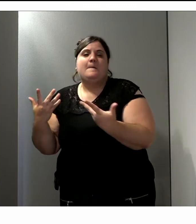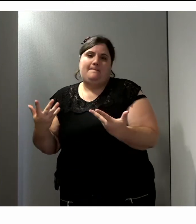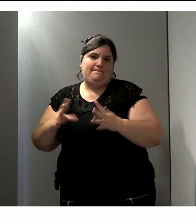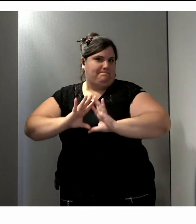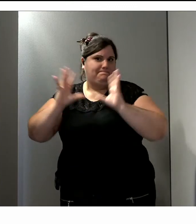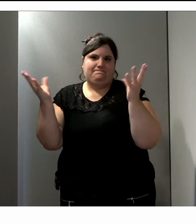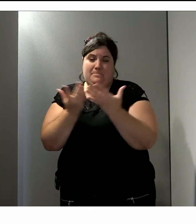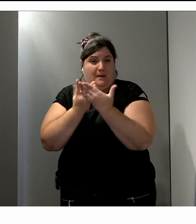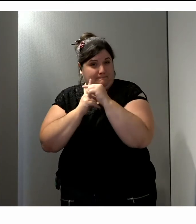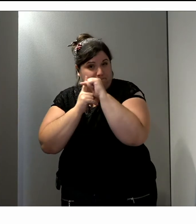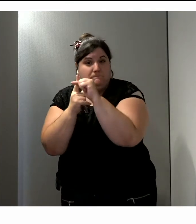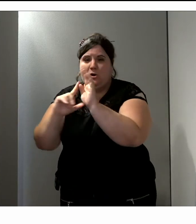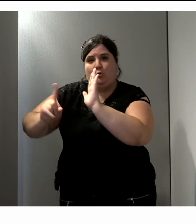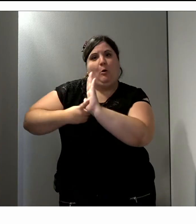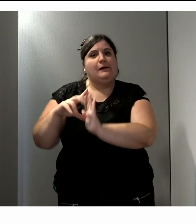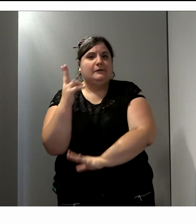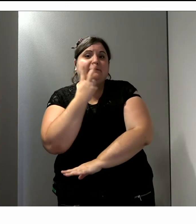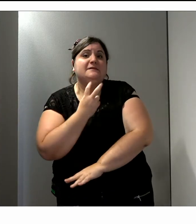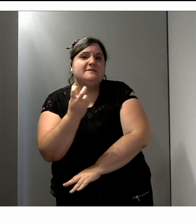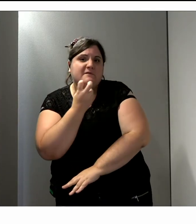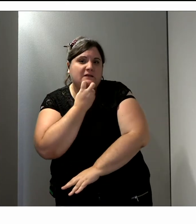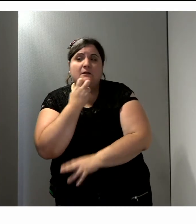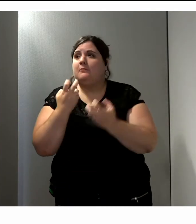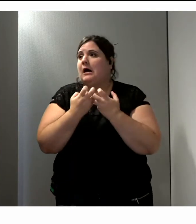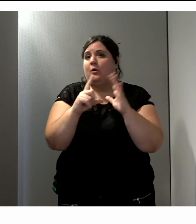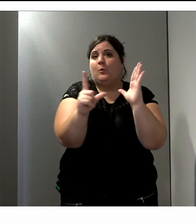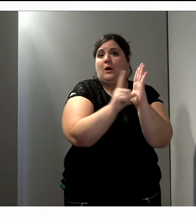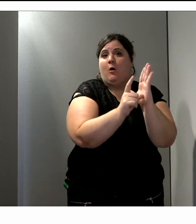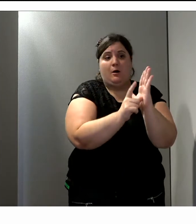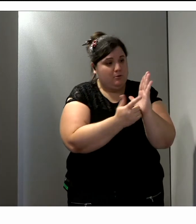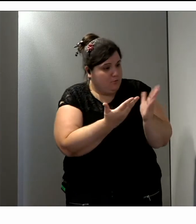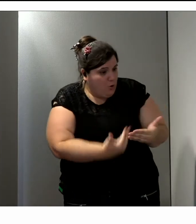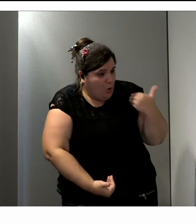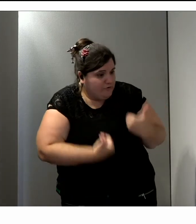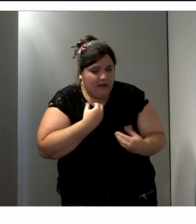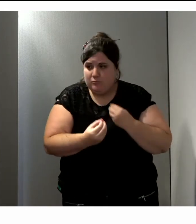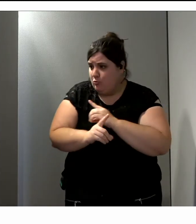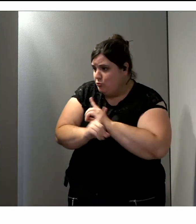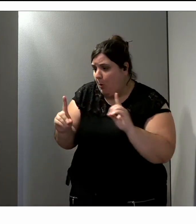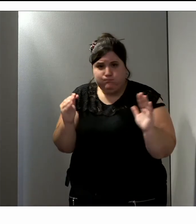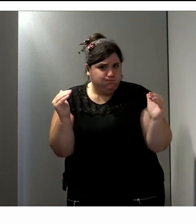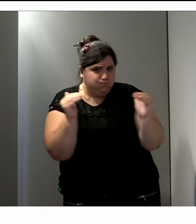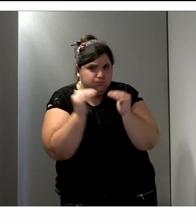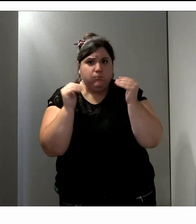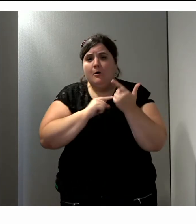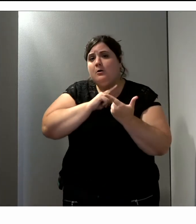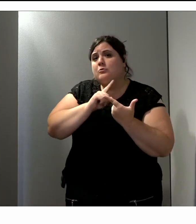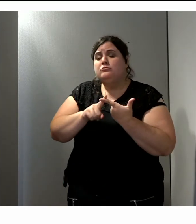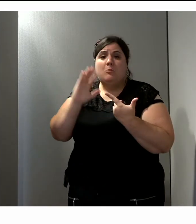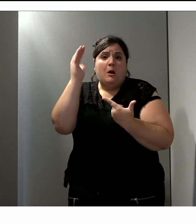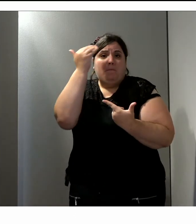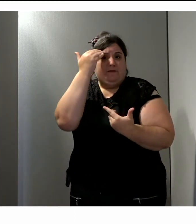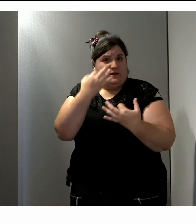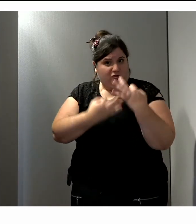droits civils, tels que l'égalité devant la loi ou reconnaissance de la personnalité juridique dans les conditions d'égalité